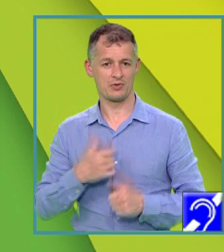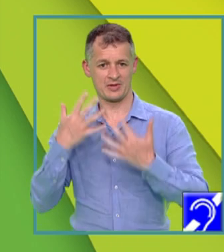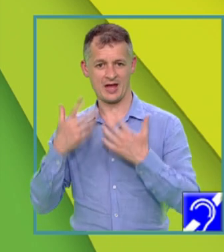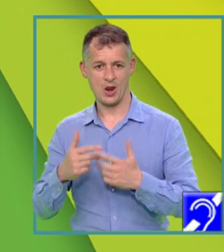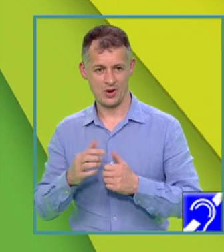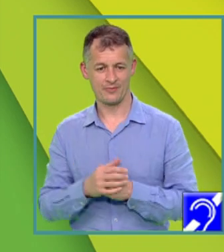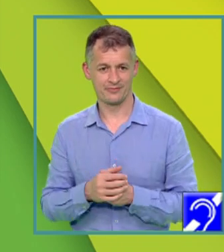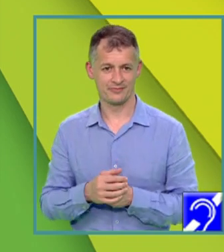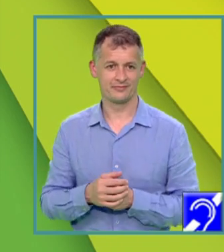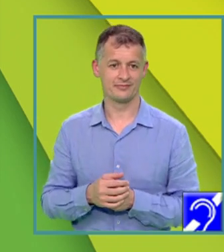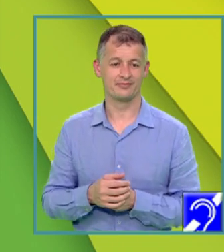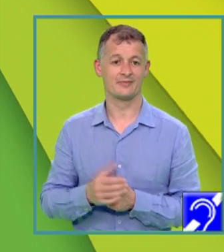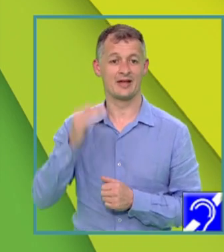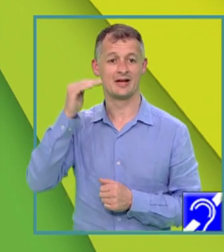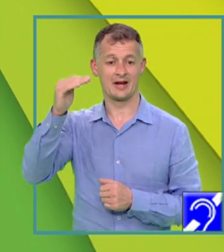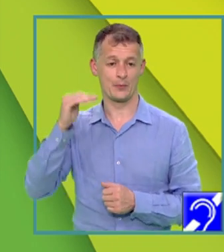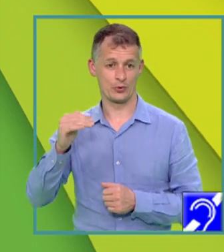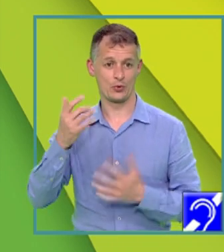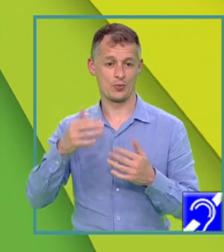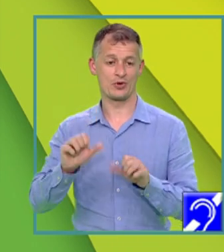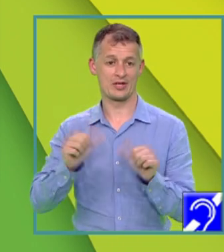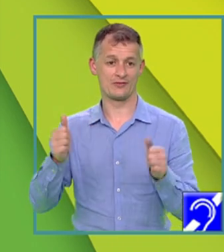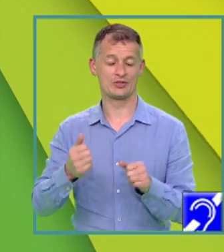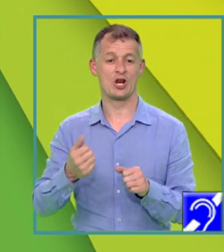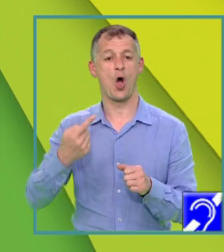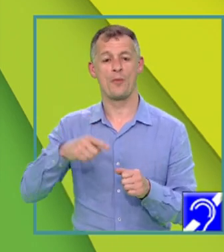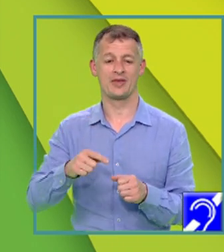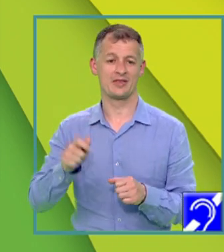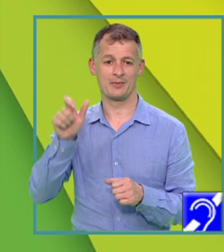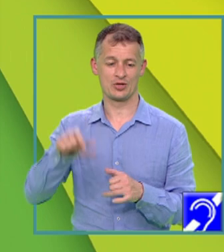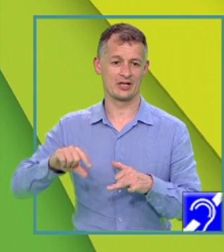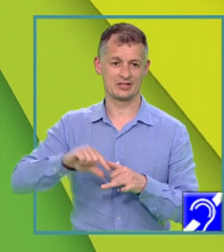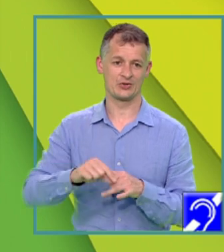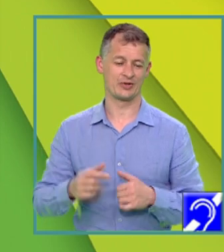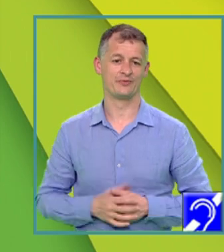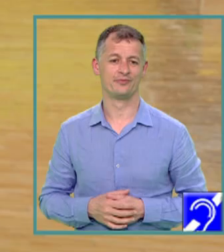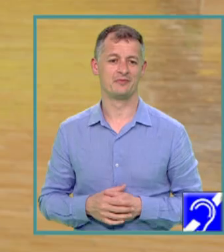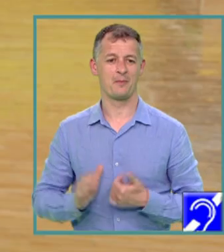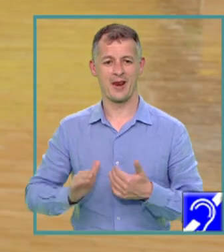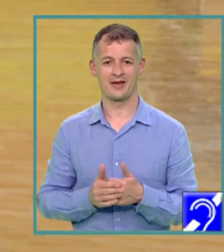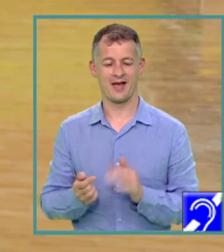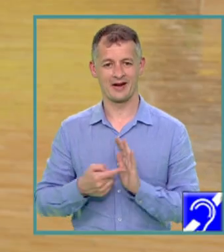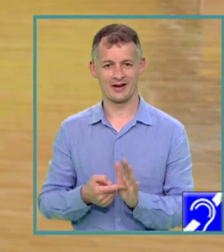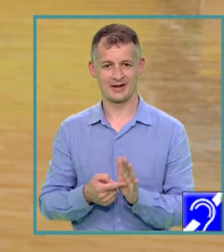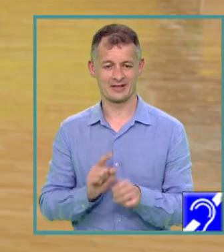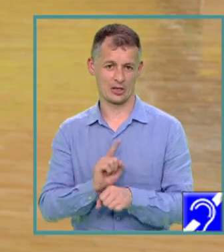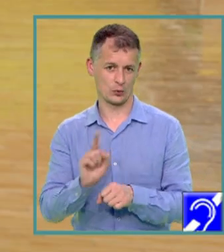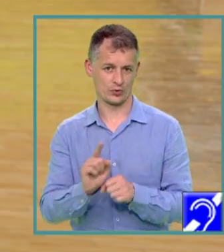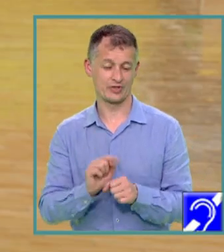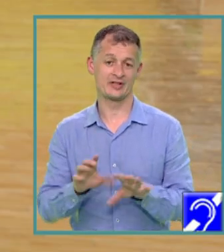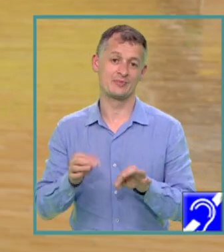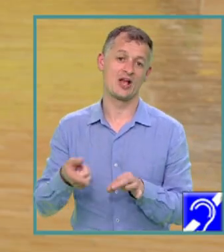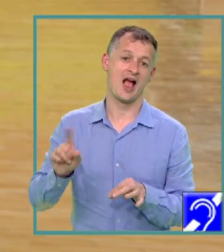calculăm ca raport între numărul de divorțuri la 1000 de căsătorii. Pe lângă aspectele prezentate, mai regăsim și